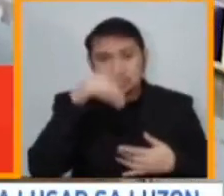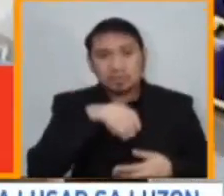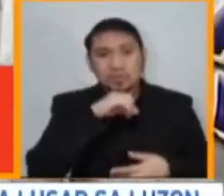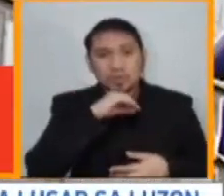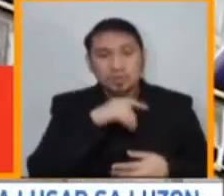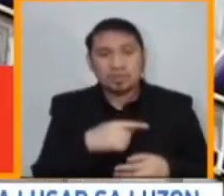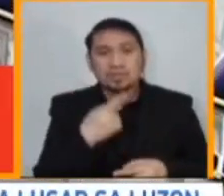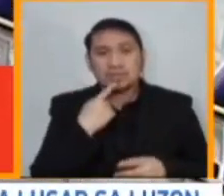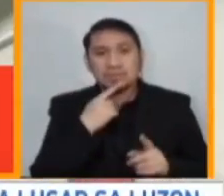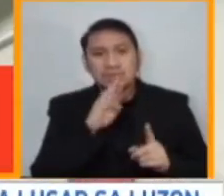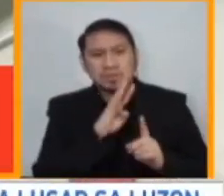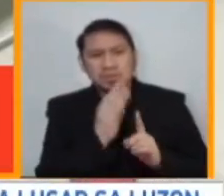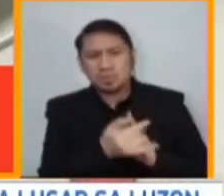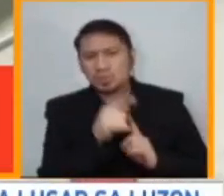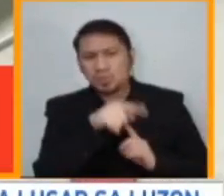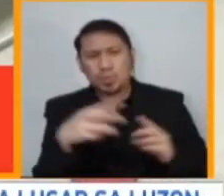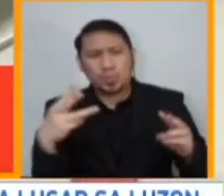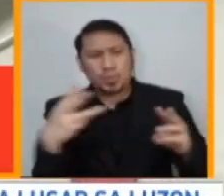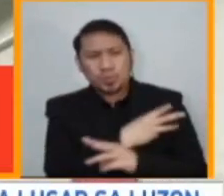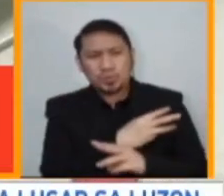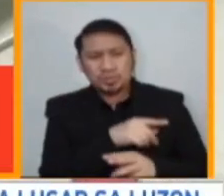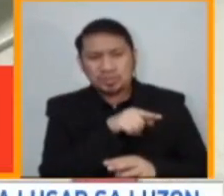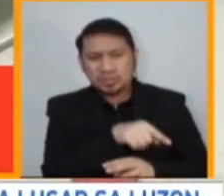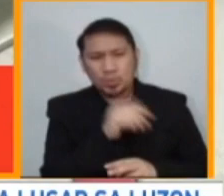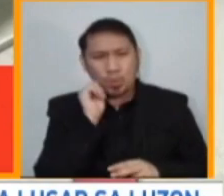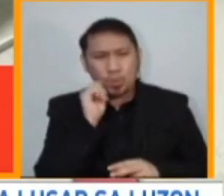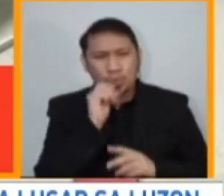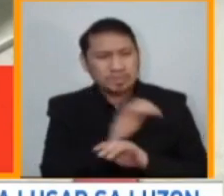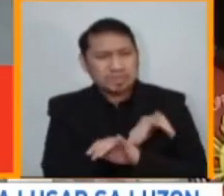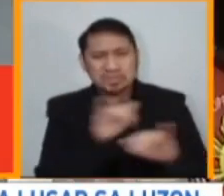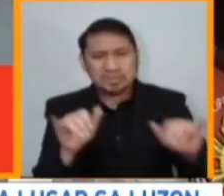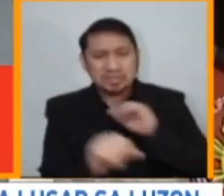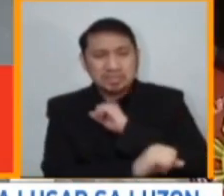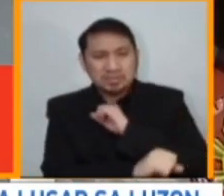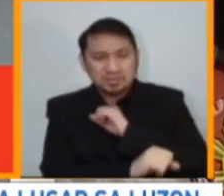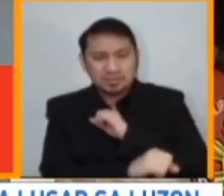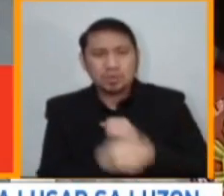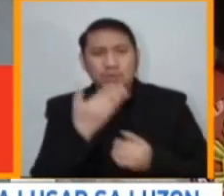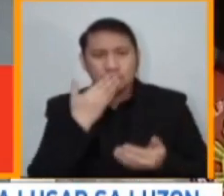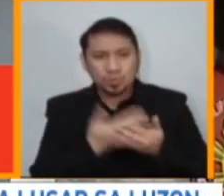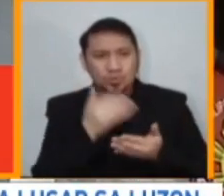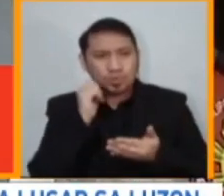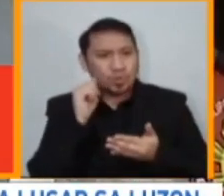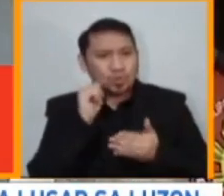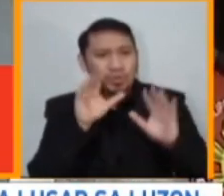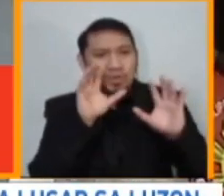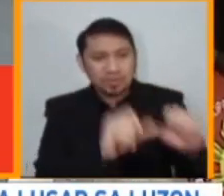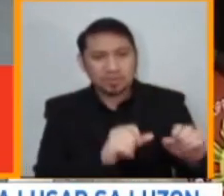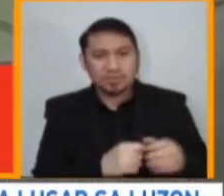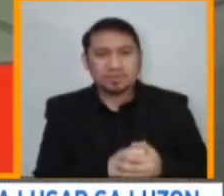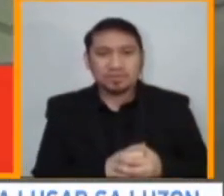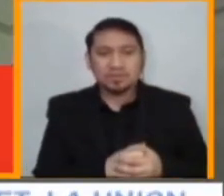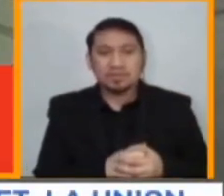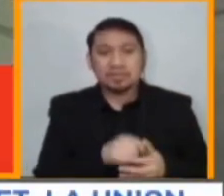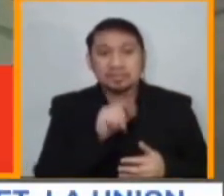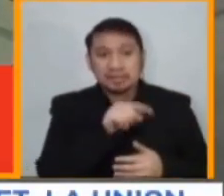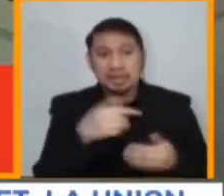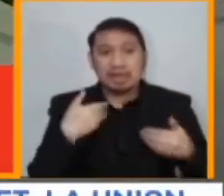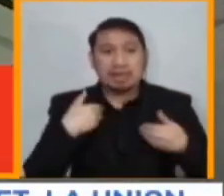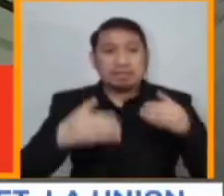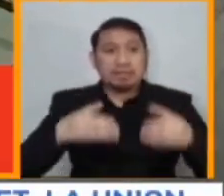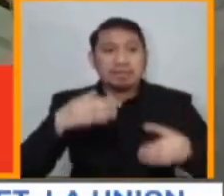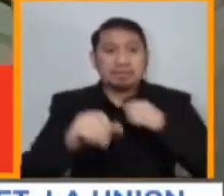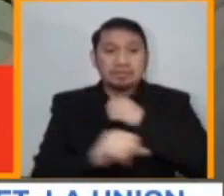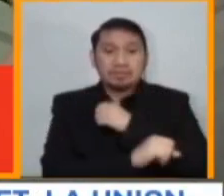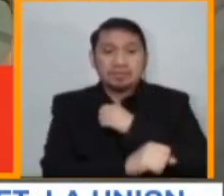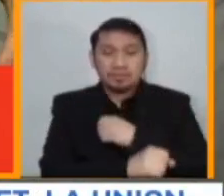daw talaga si Santos. Mabuti na lang ay palagi nilang nahuhuli. Maharap sa kasong theft si Santos. Yan ang unang balita